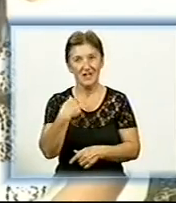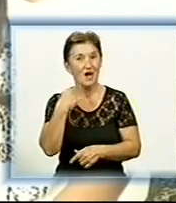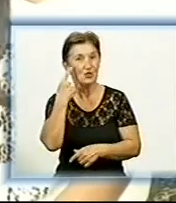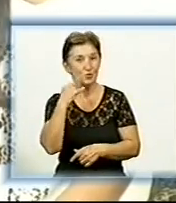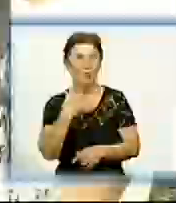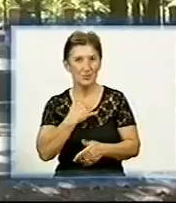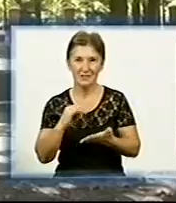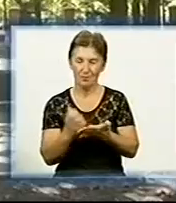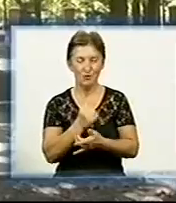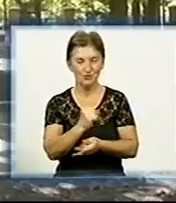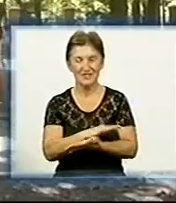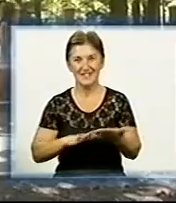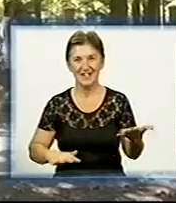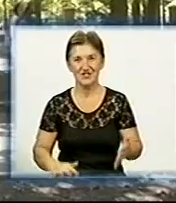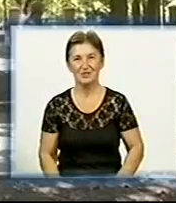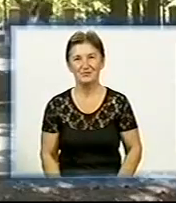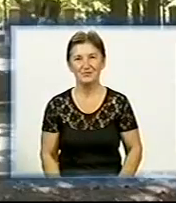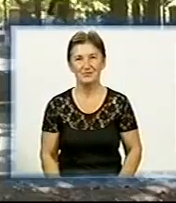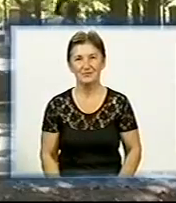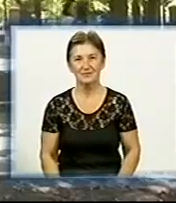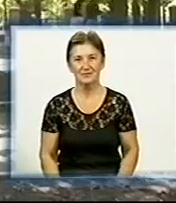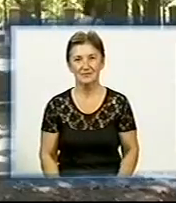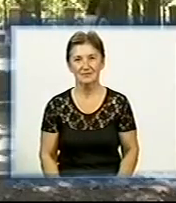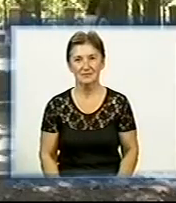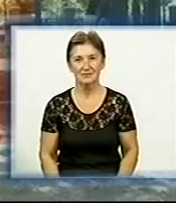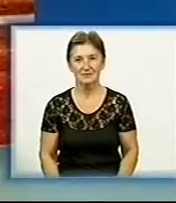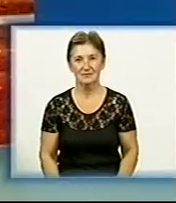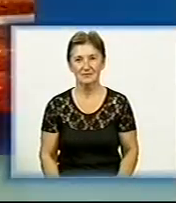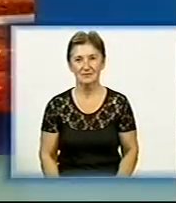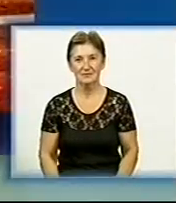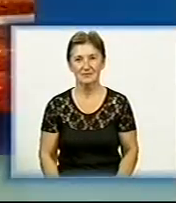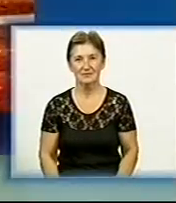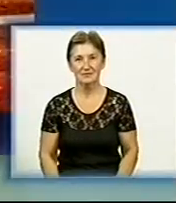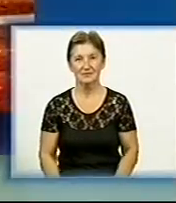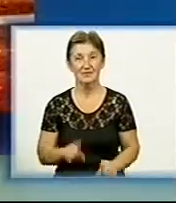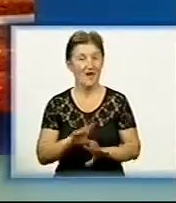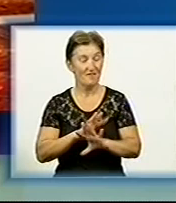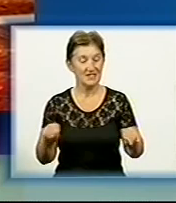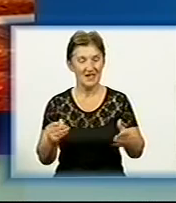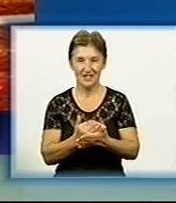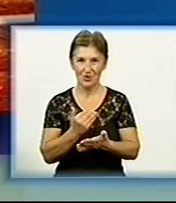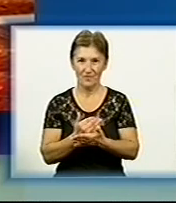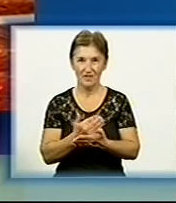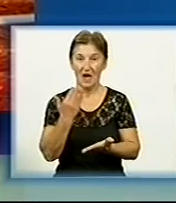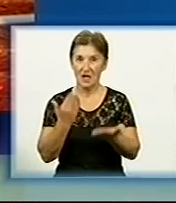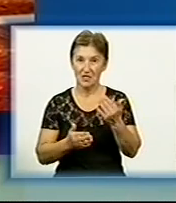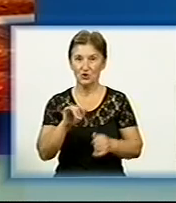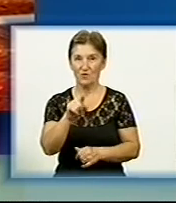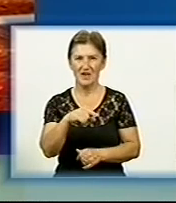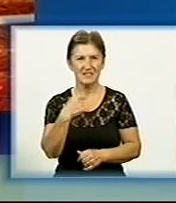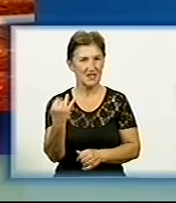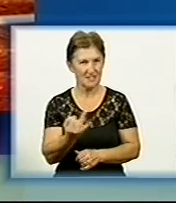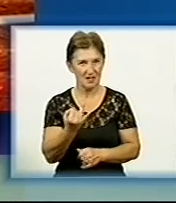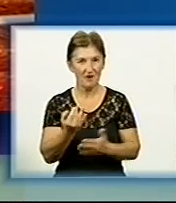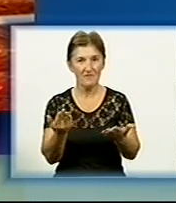дальше. Маргарита Гетман, Іван Фоміченко, «День за днем». Це всі новини на цю мить. Якщо вас зацікавив